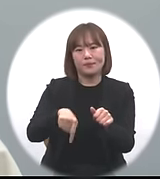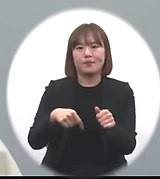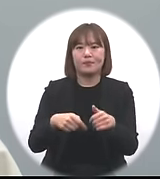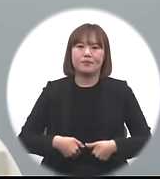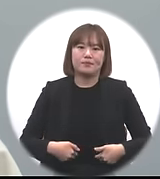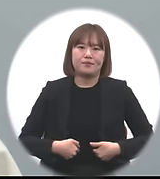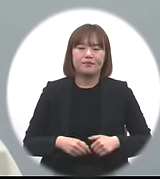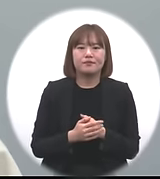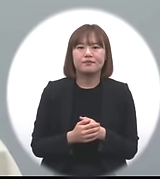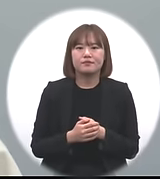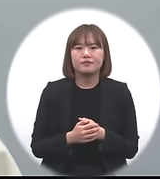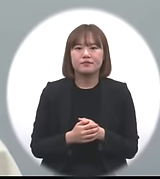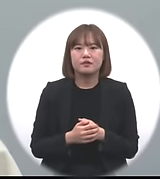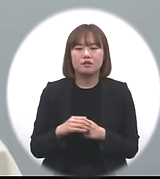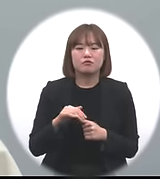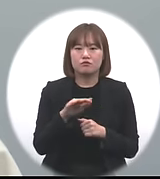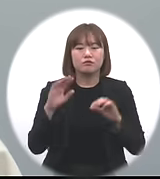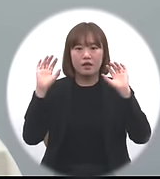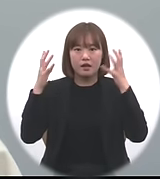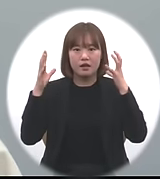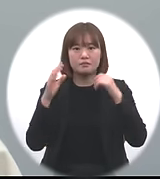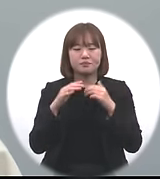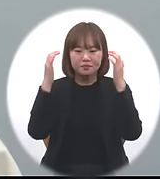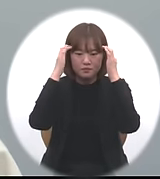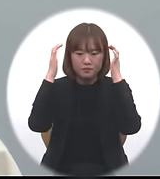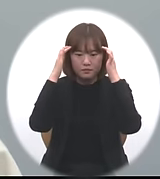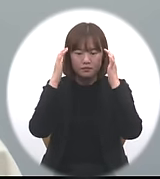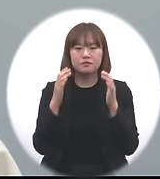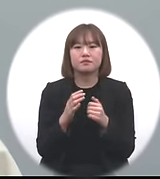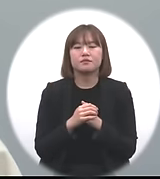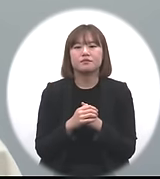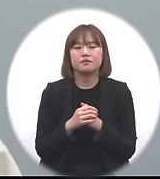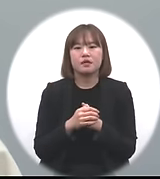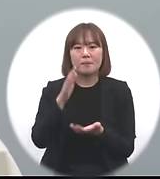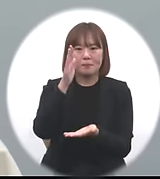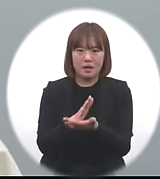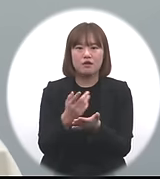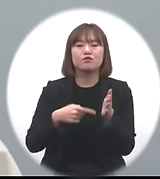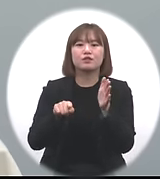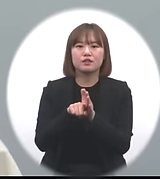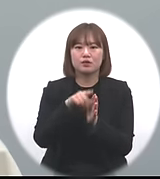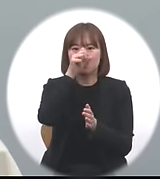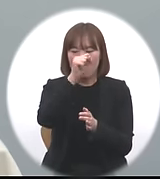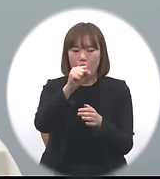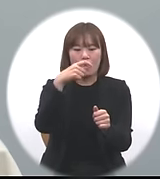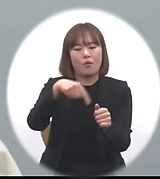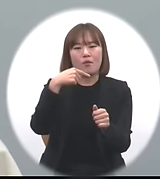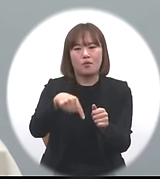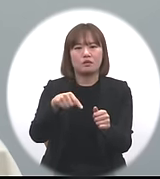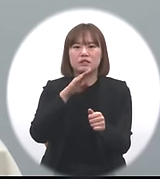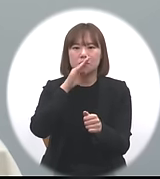있도록요. 치과는 다 겪어보셨잖아요. 우리 애한테 치과에서 고생 안 하고 마취주사 안 맞는 것만